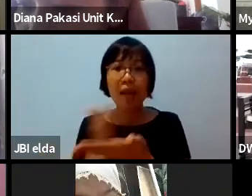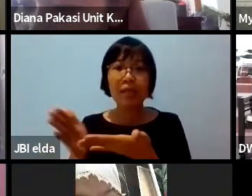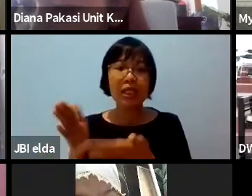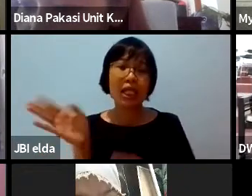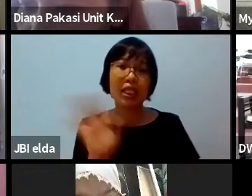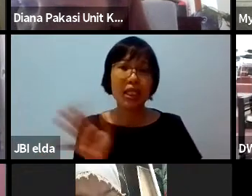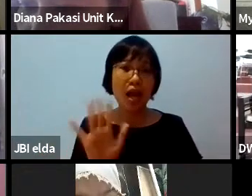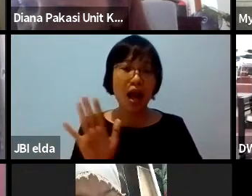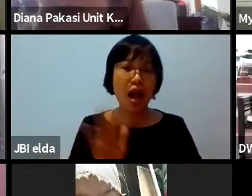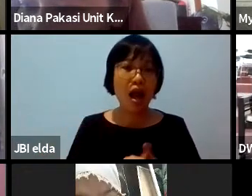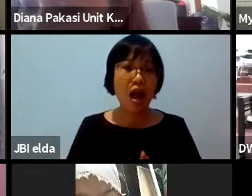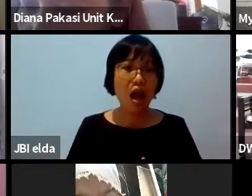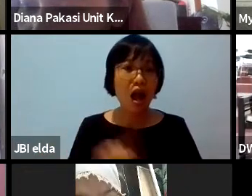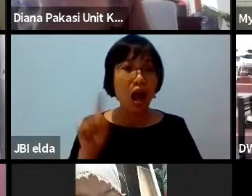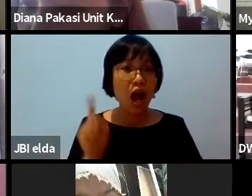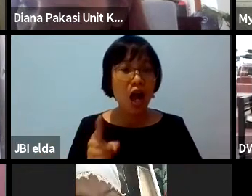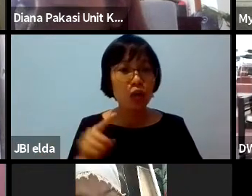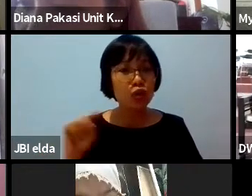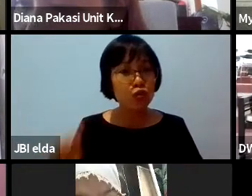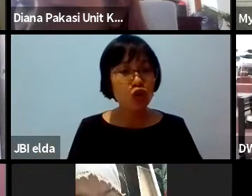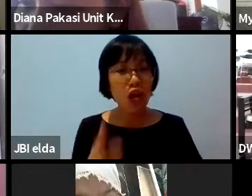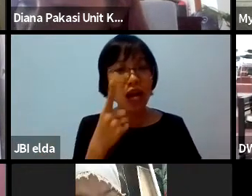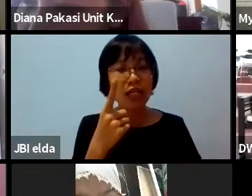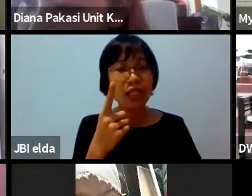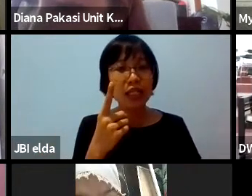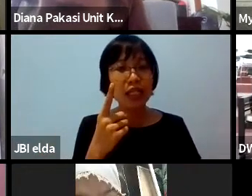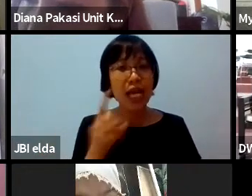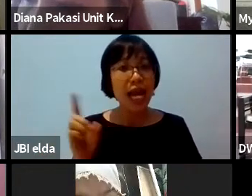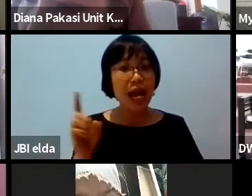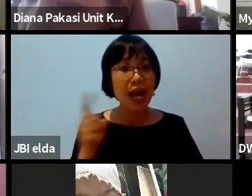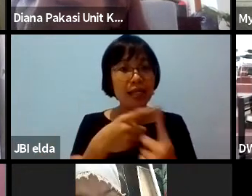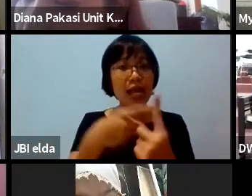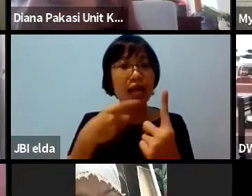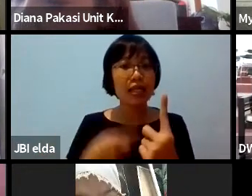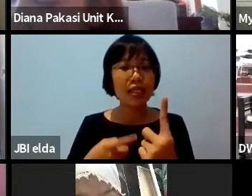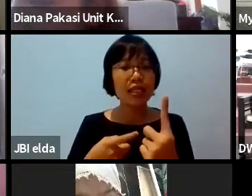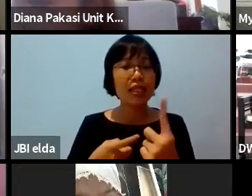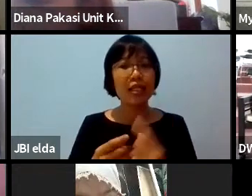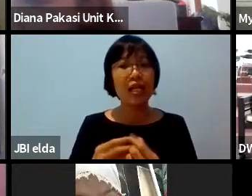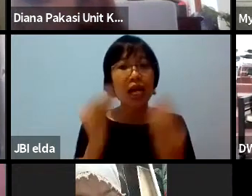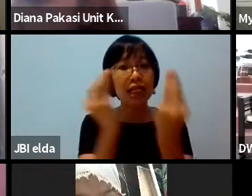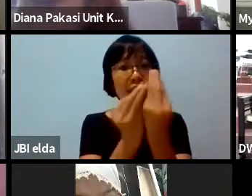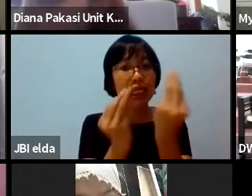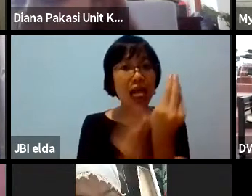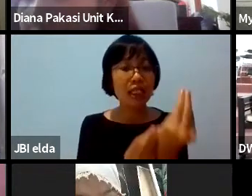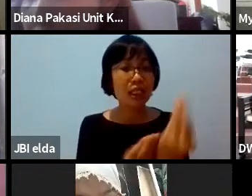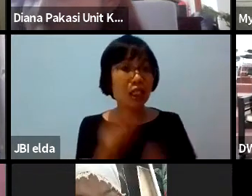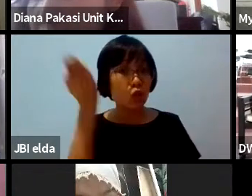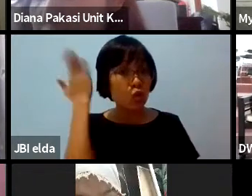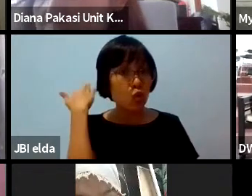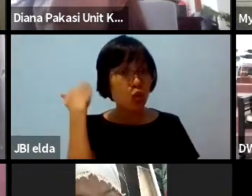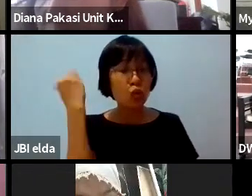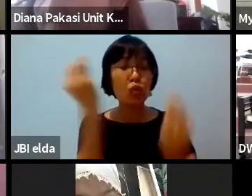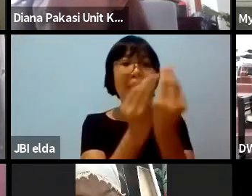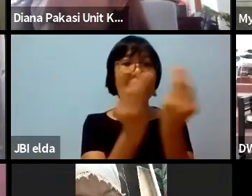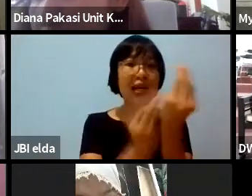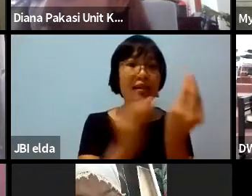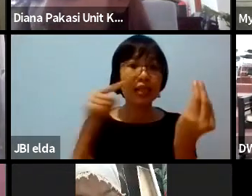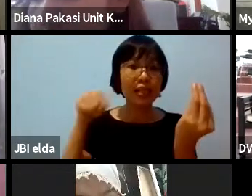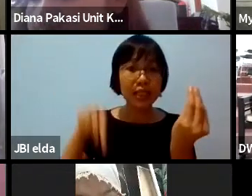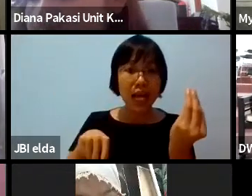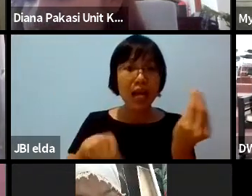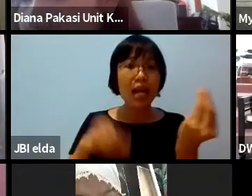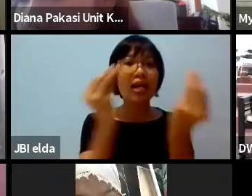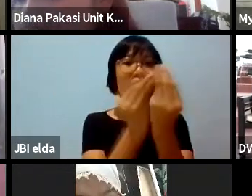generasi, feminis generasi lama dengan generasi baru dan generasi akan masa yang akan